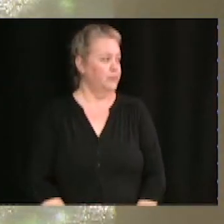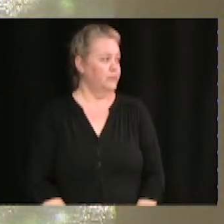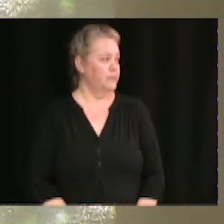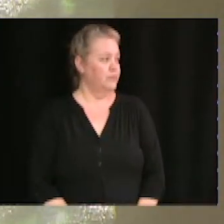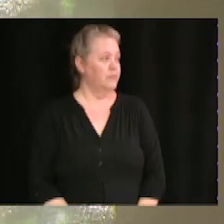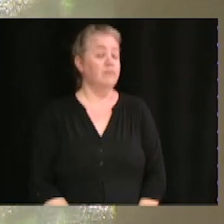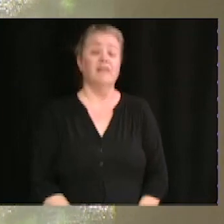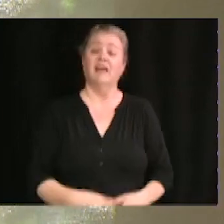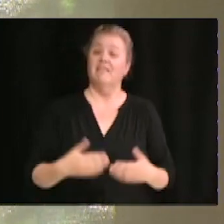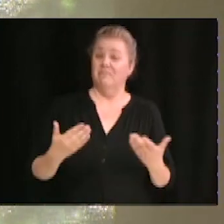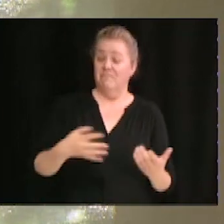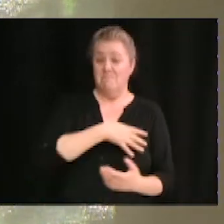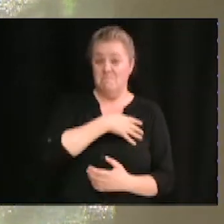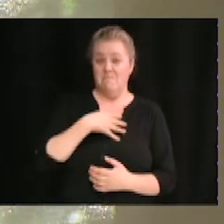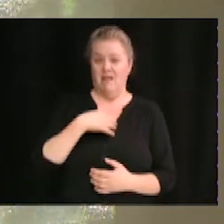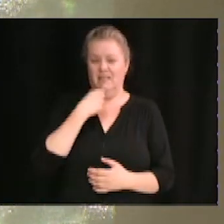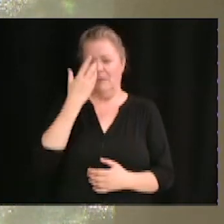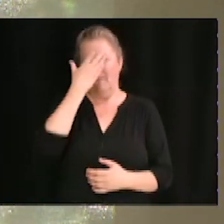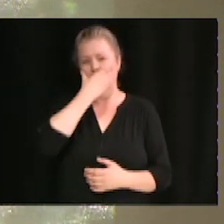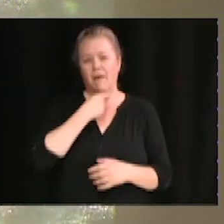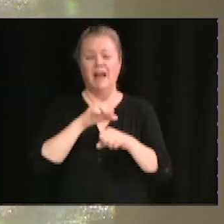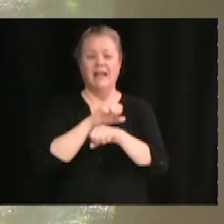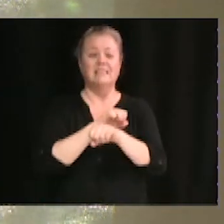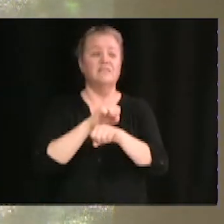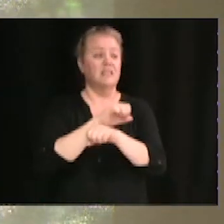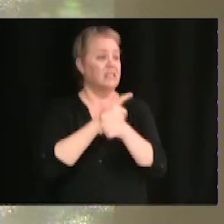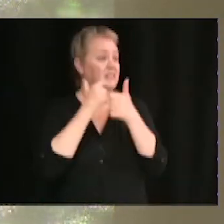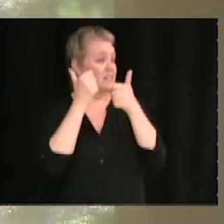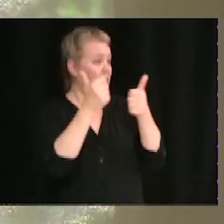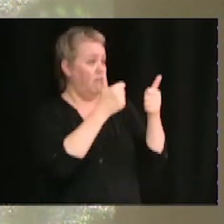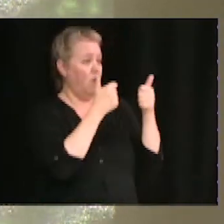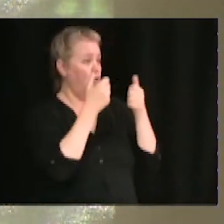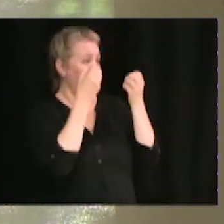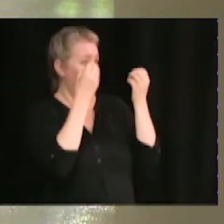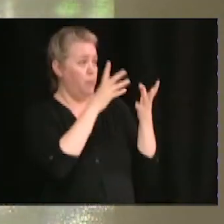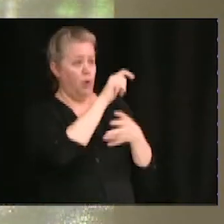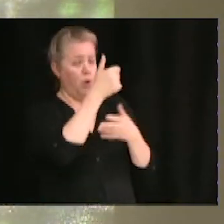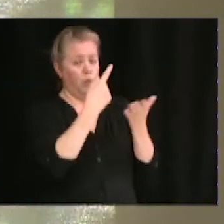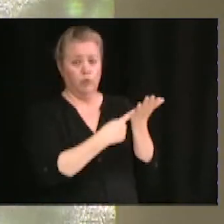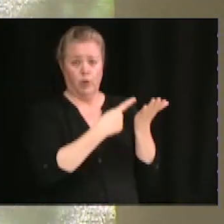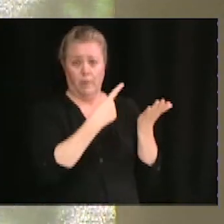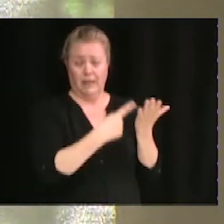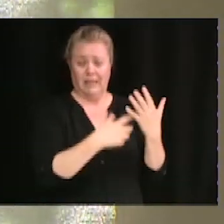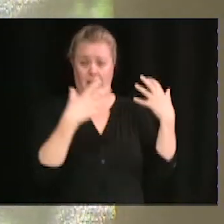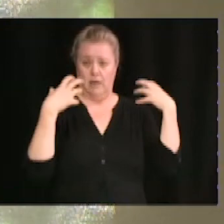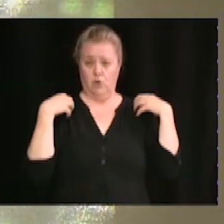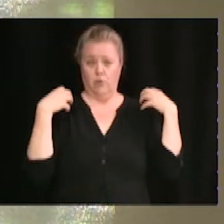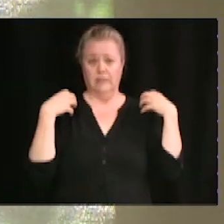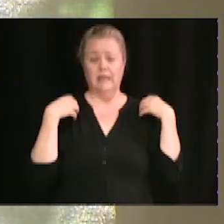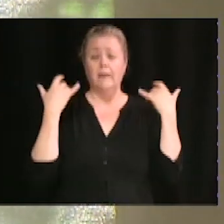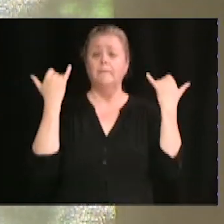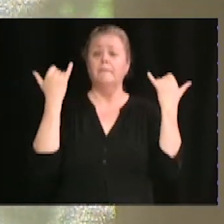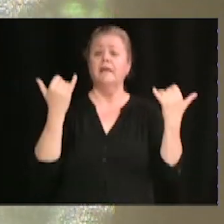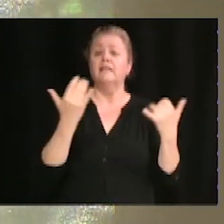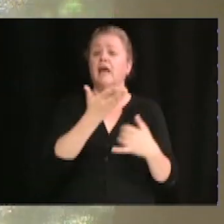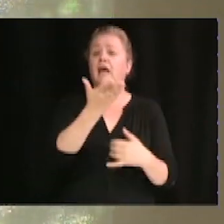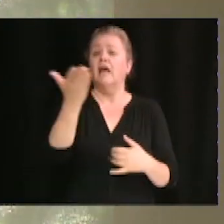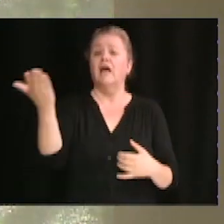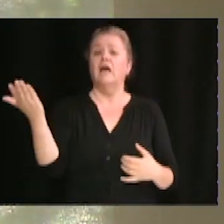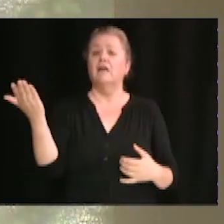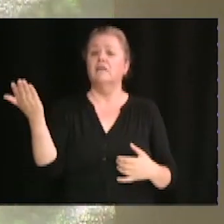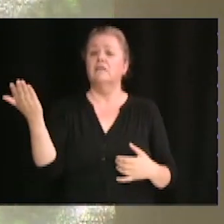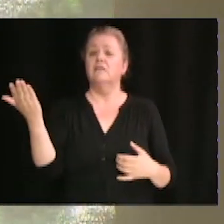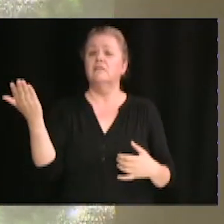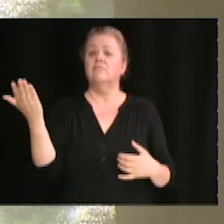C une belle activité, encore une fois. Alors, ça va, pas d'autres interventions de la part des membres du conseil? J'invite maintenant les membres dans la salle